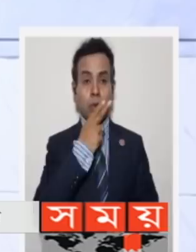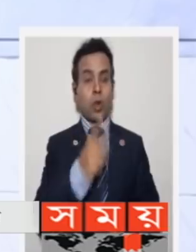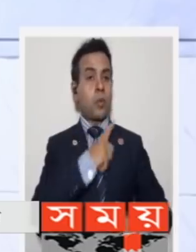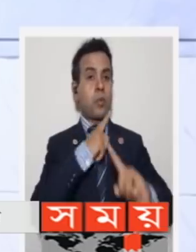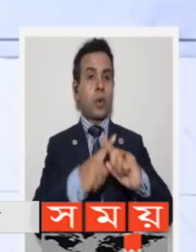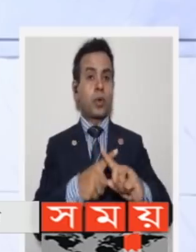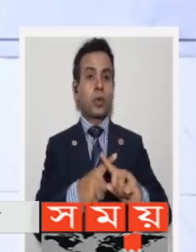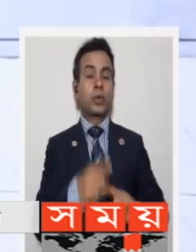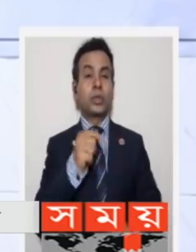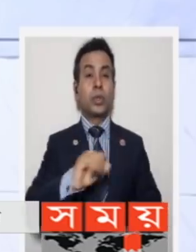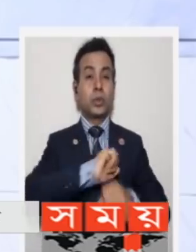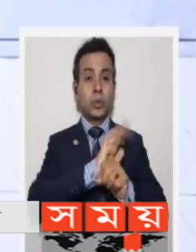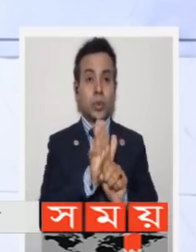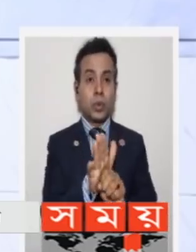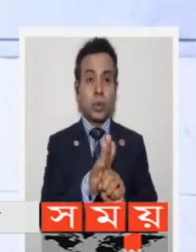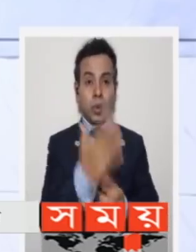সুস্থ থাকি